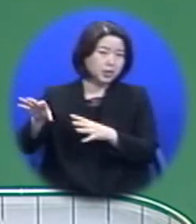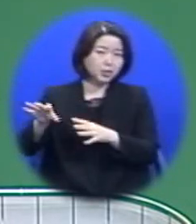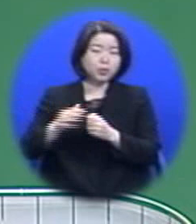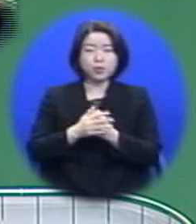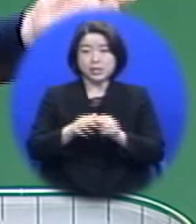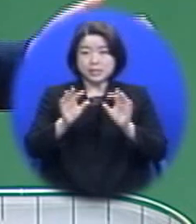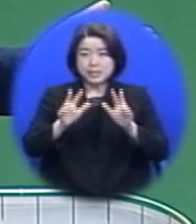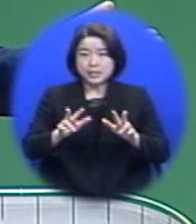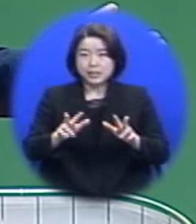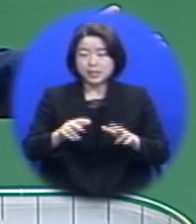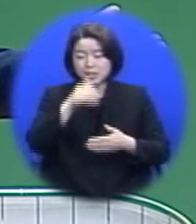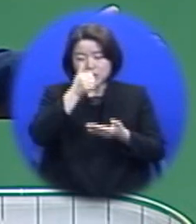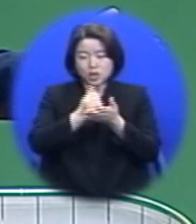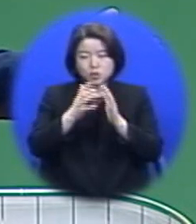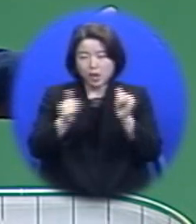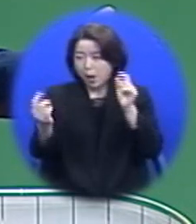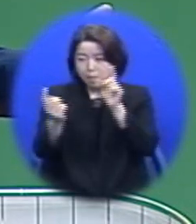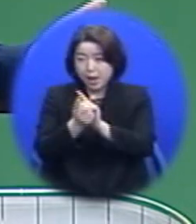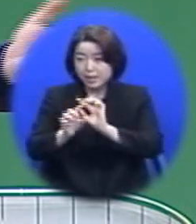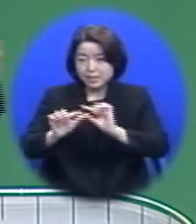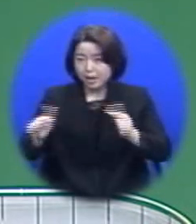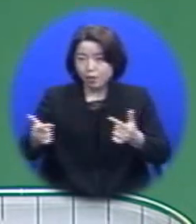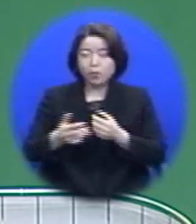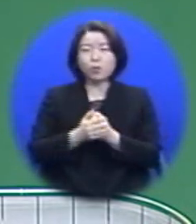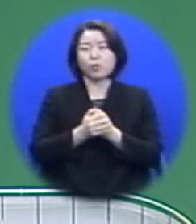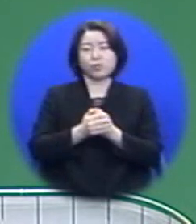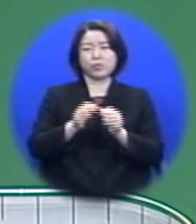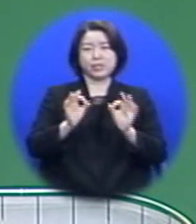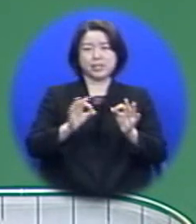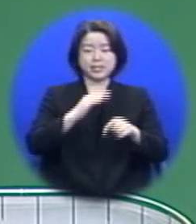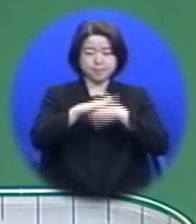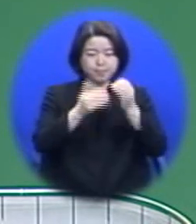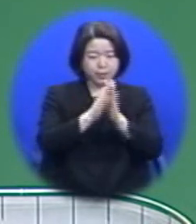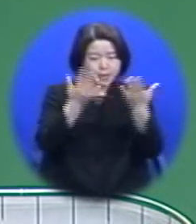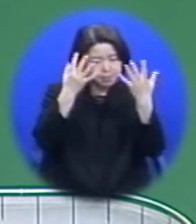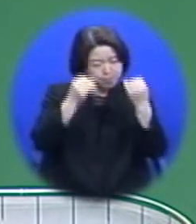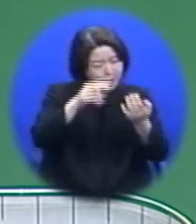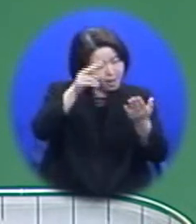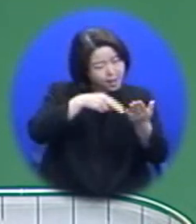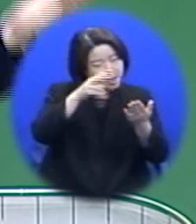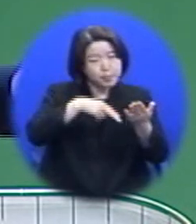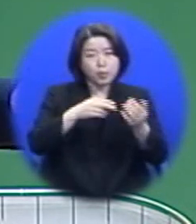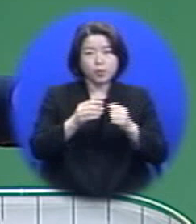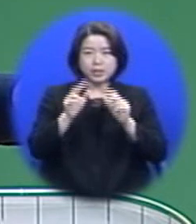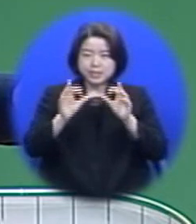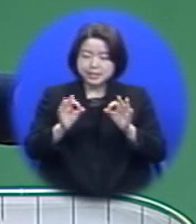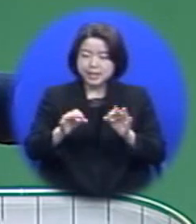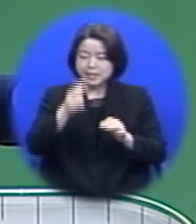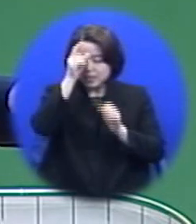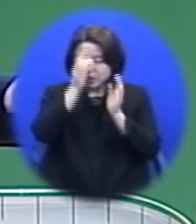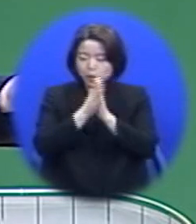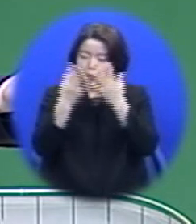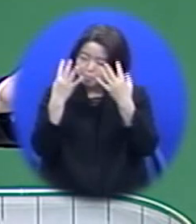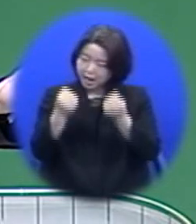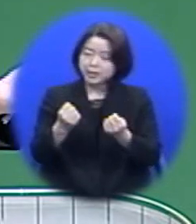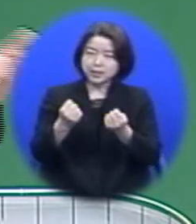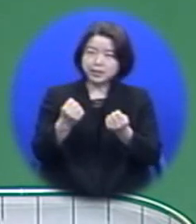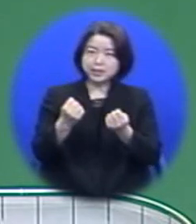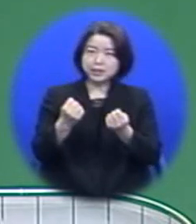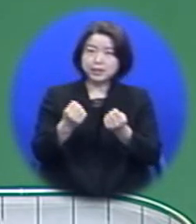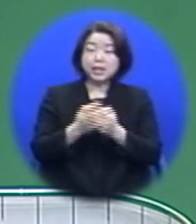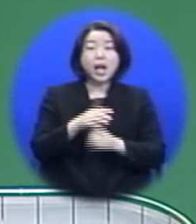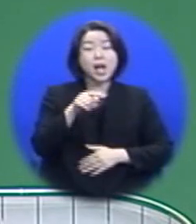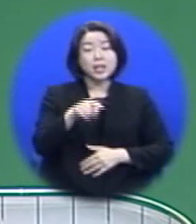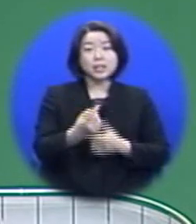죄인들과 만나지도 않고 이제는 성경 많이 보고 이제는 기도 많이 하고